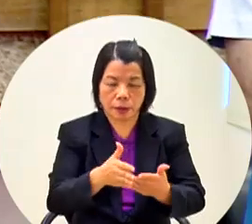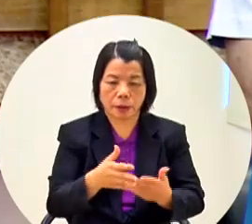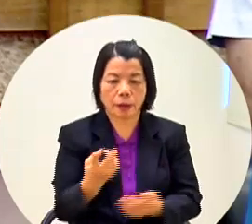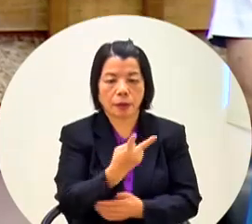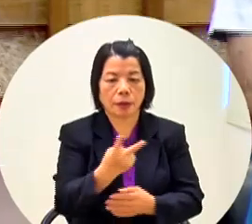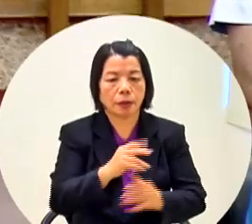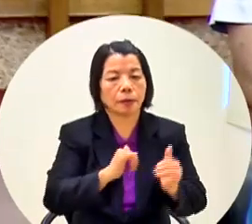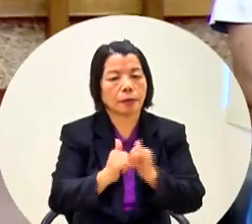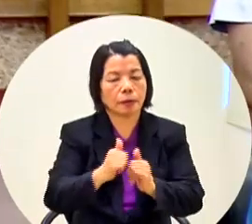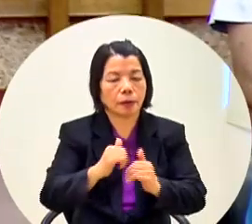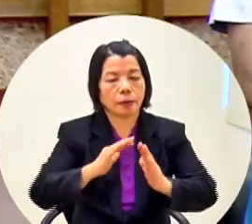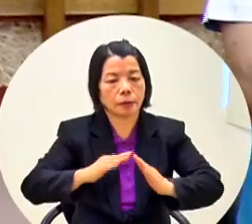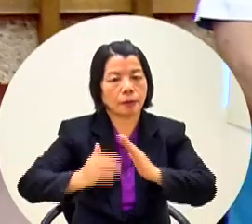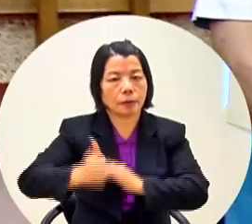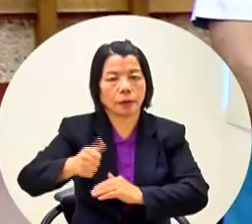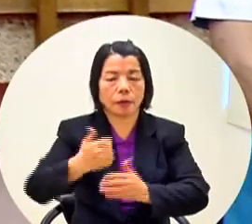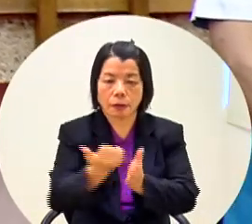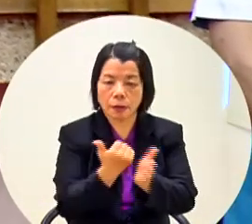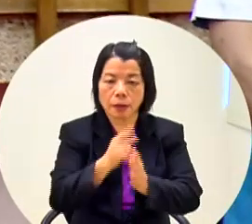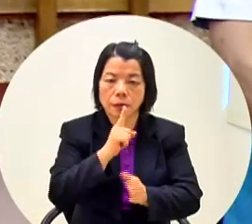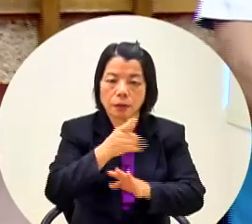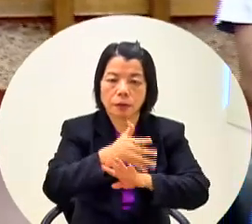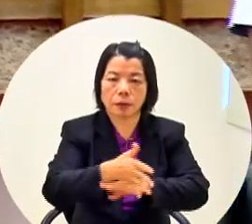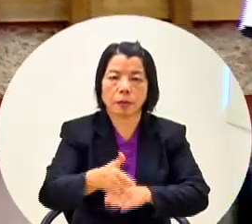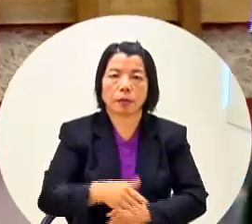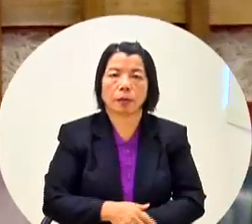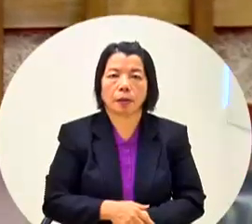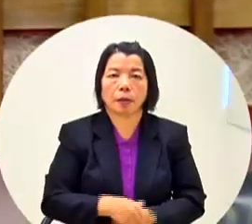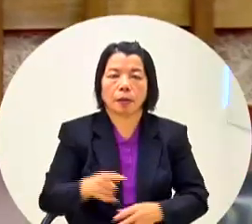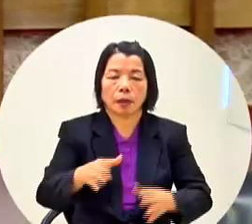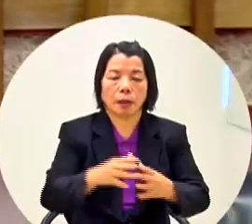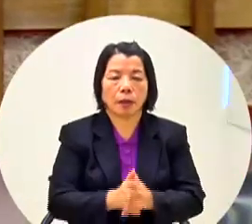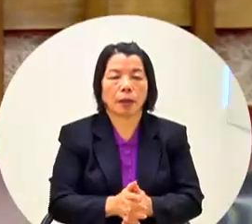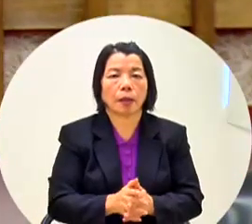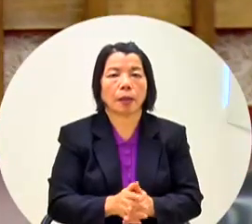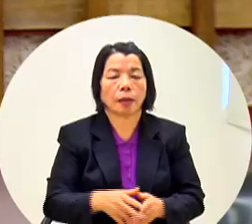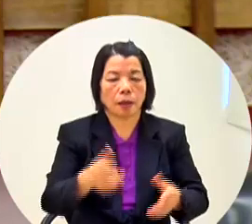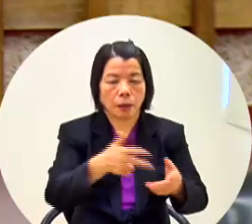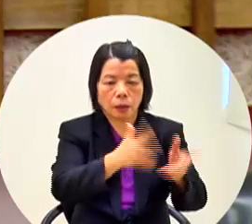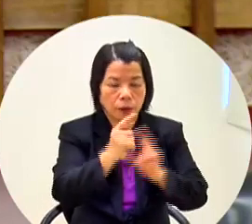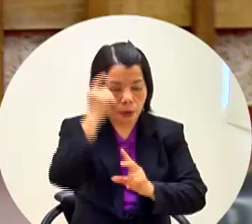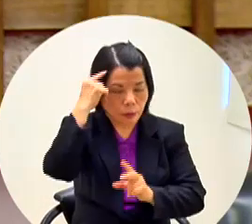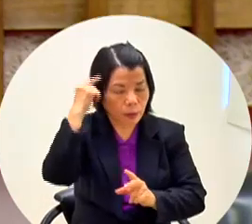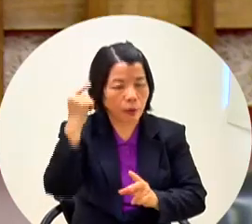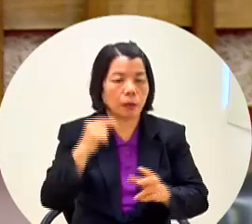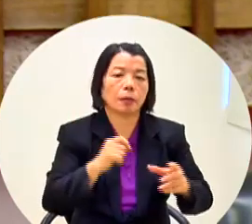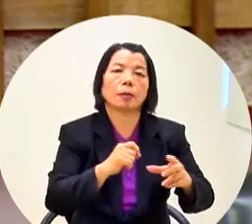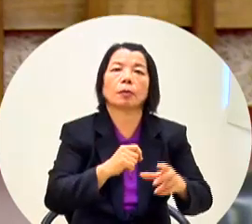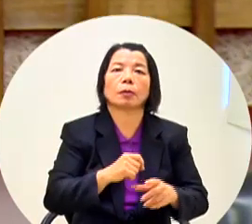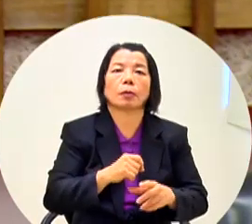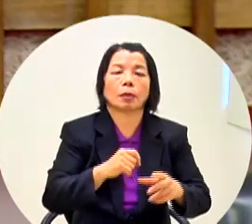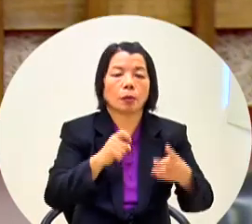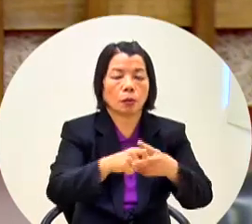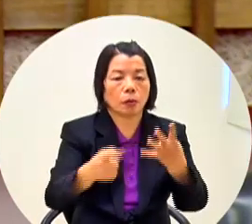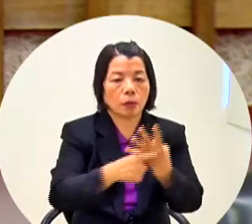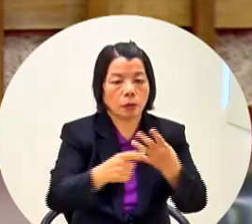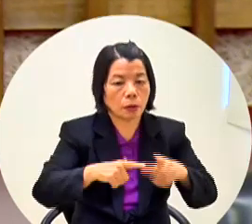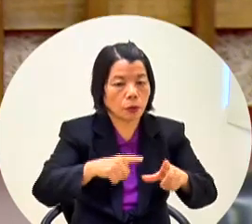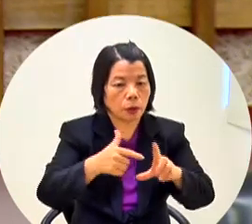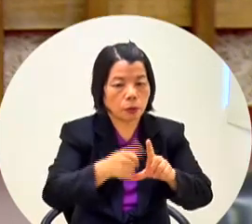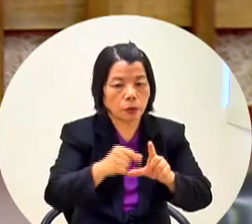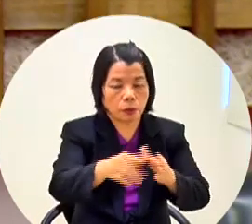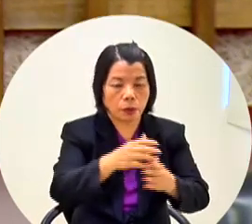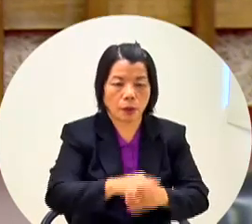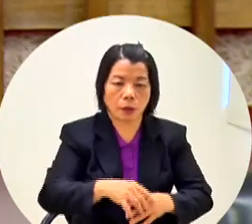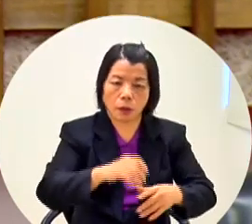朋友，刚提到就是你还要去桥头工业园区，然后很多人要招商。我还在这里跟市长